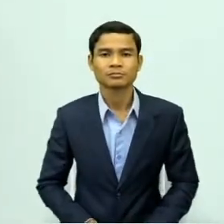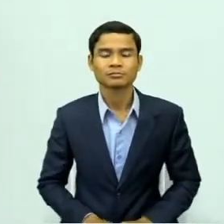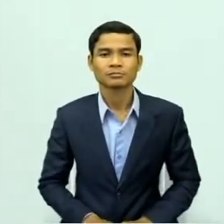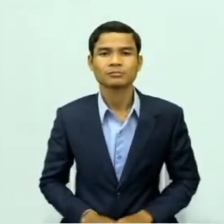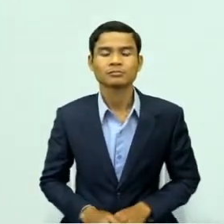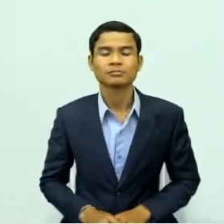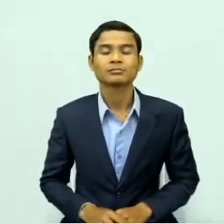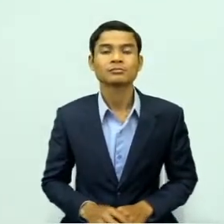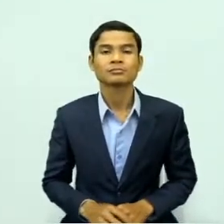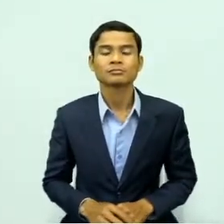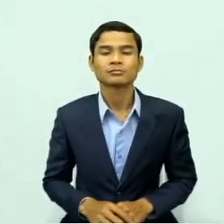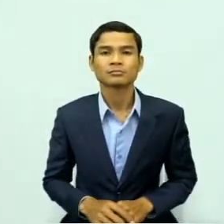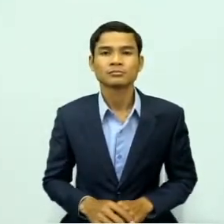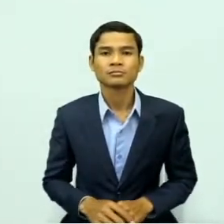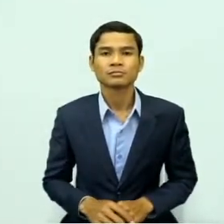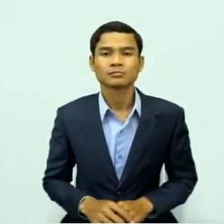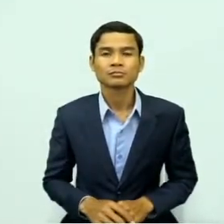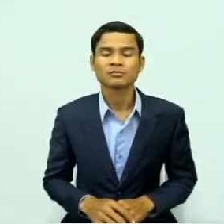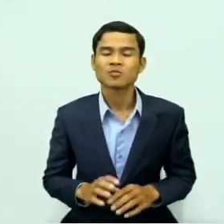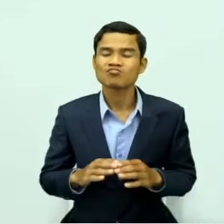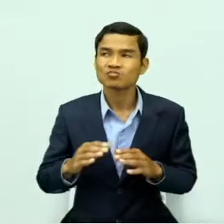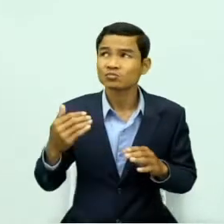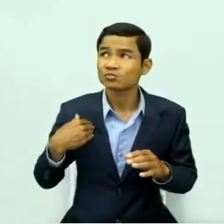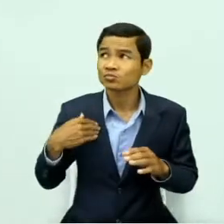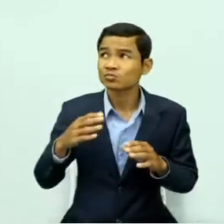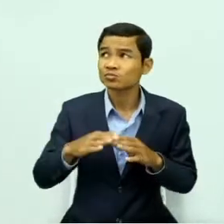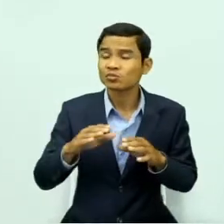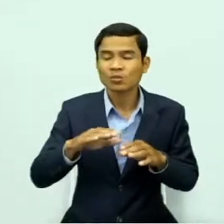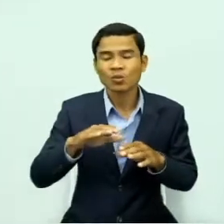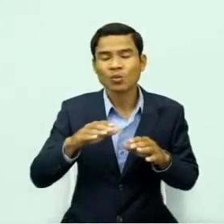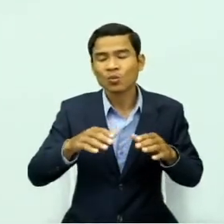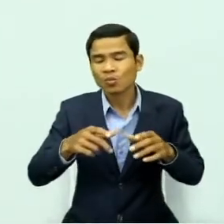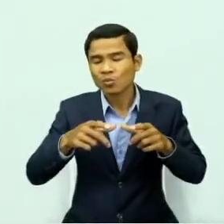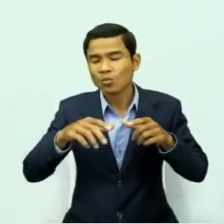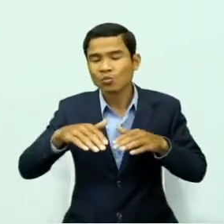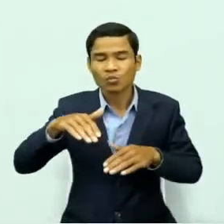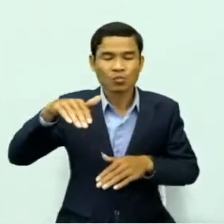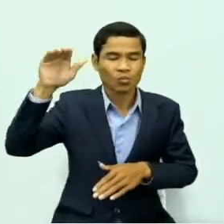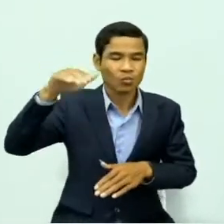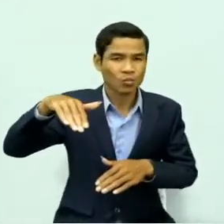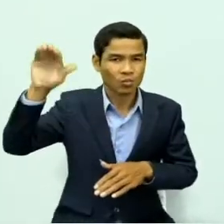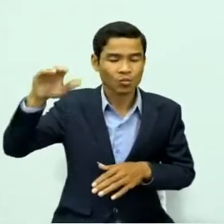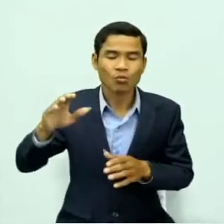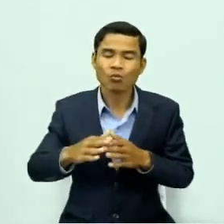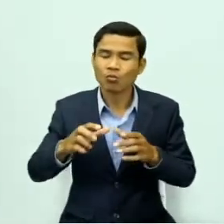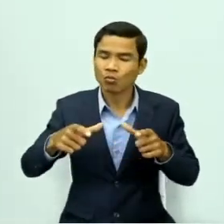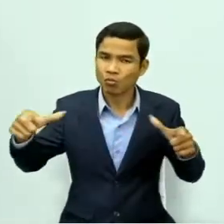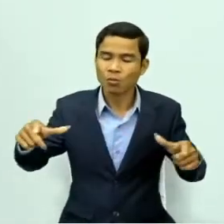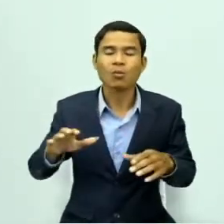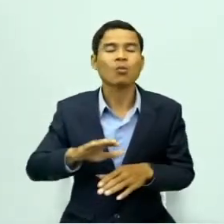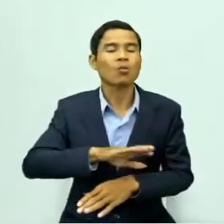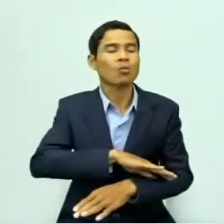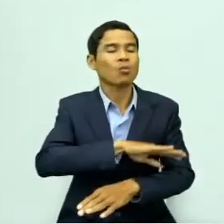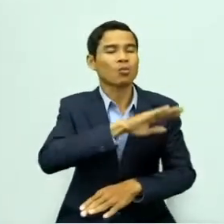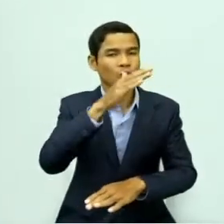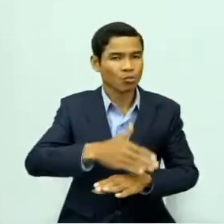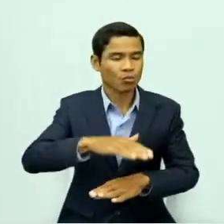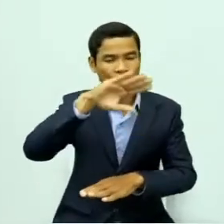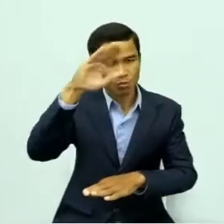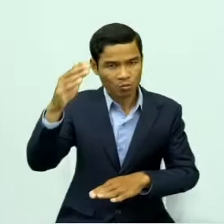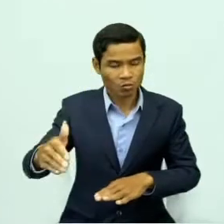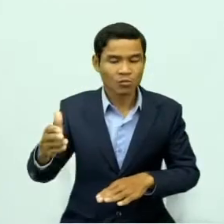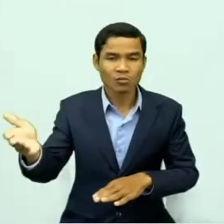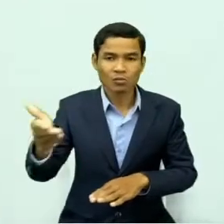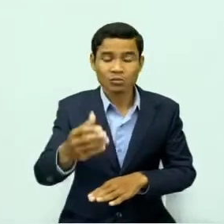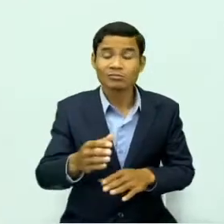Chà cứ rút. Nhìn cái bộ thông thông nó rút ấy kìa con. Chà rút phânôm nó. Con thật lập